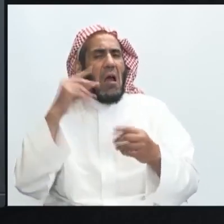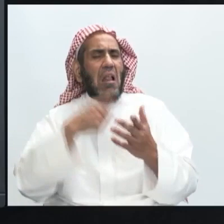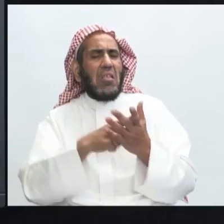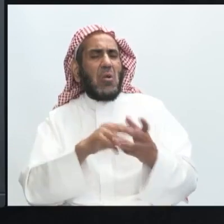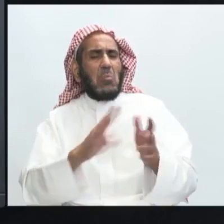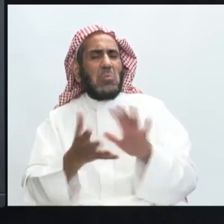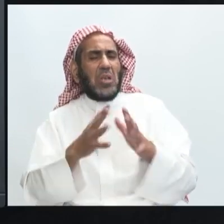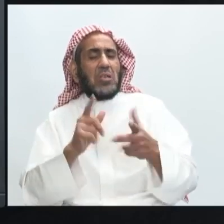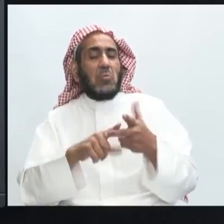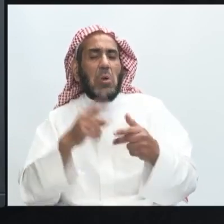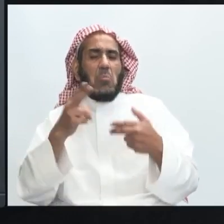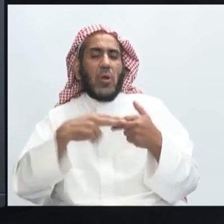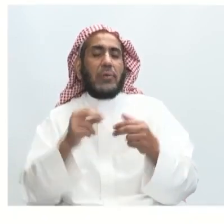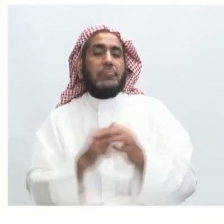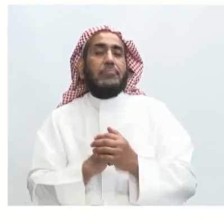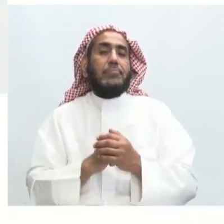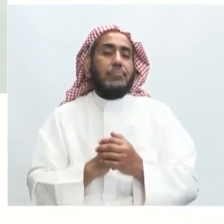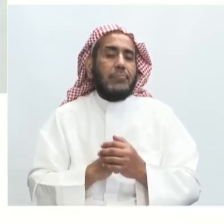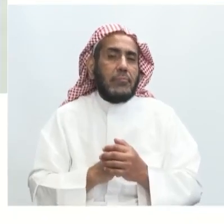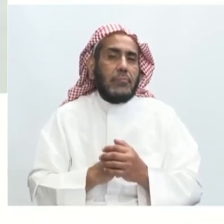وللمتردد وللمنكر